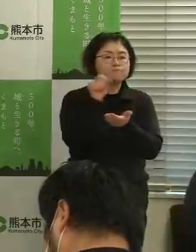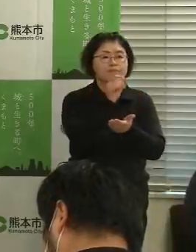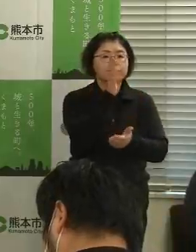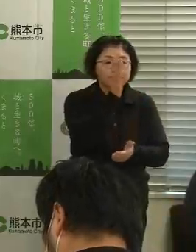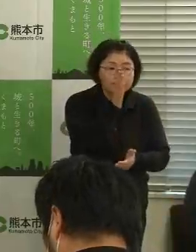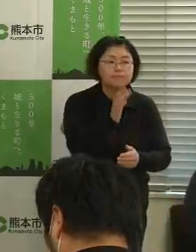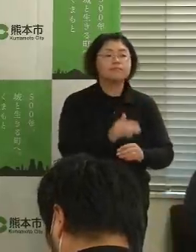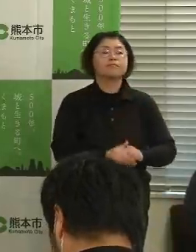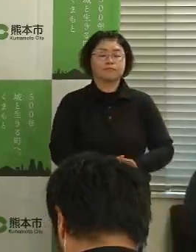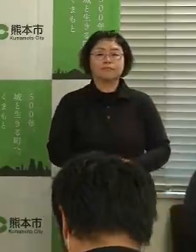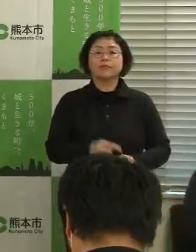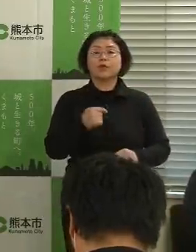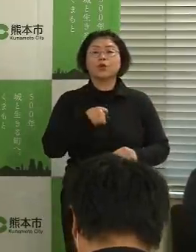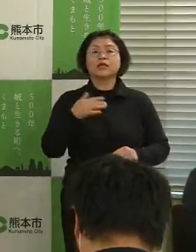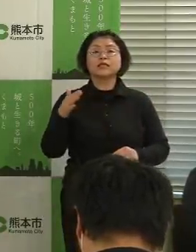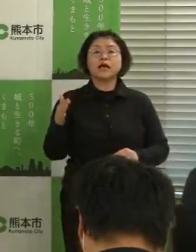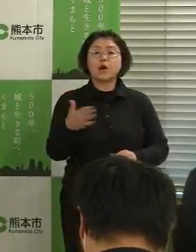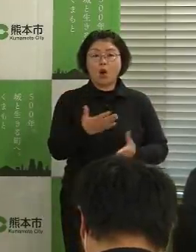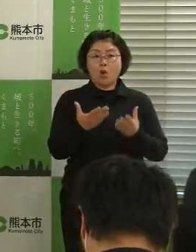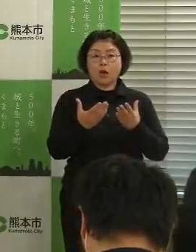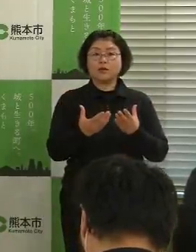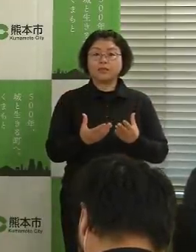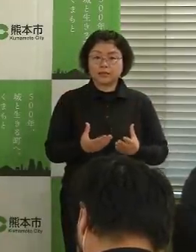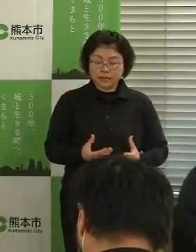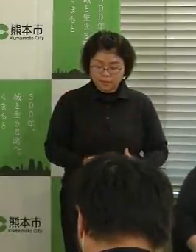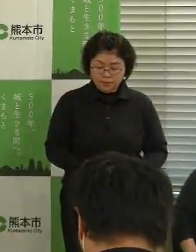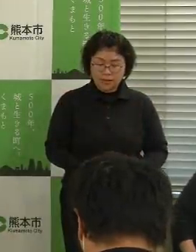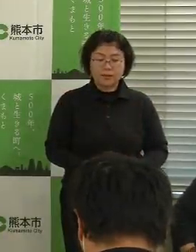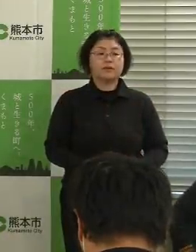います。私の方からは以上です。